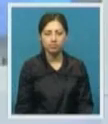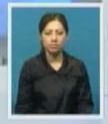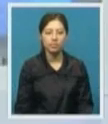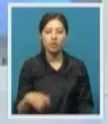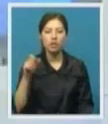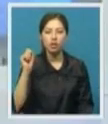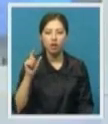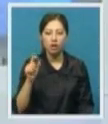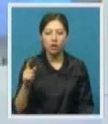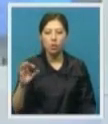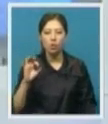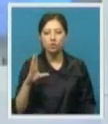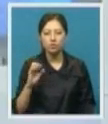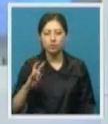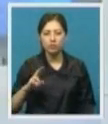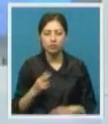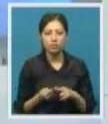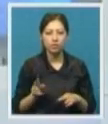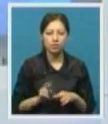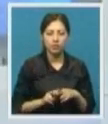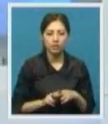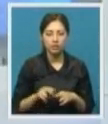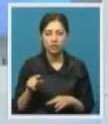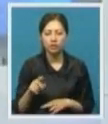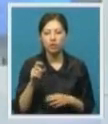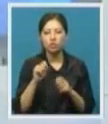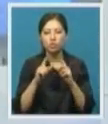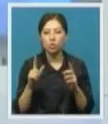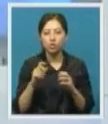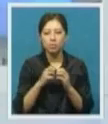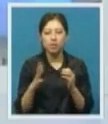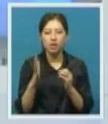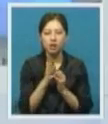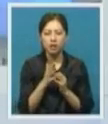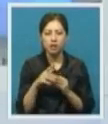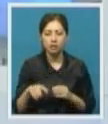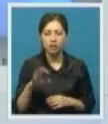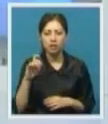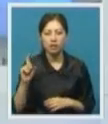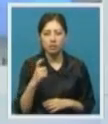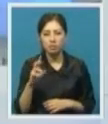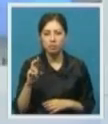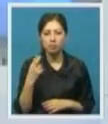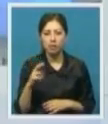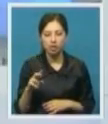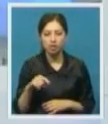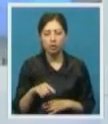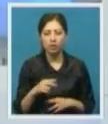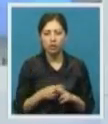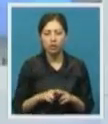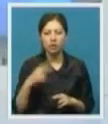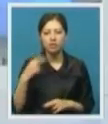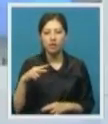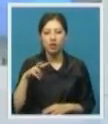Алтын күз, алтын қазына. Осы айдар аясында Шымкенттегі нөмірі 15-ші химия-биология мектеп-лицейінің ұжымы 20 жылдық мерейтойын